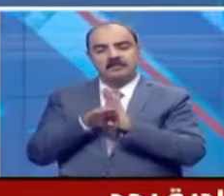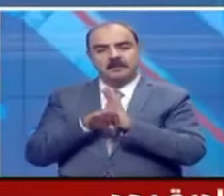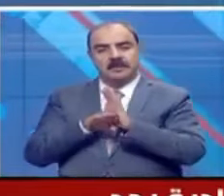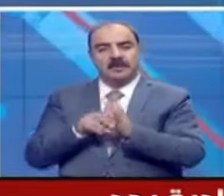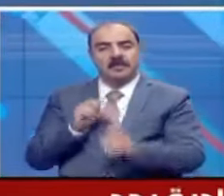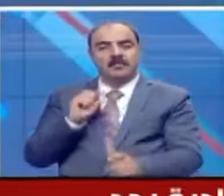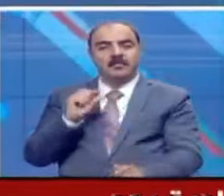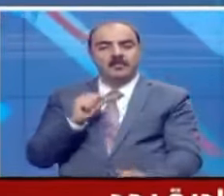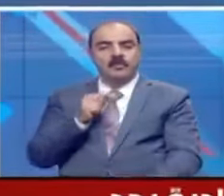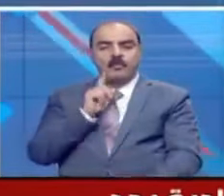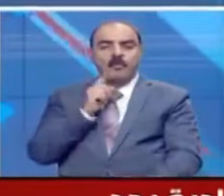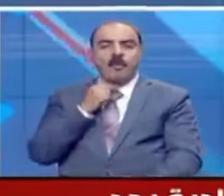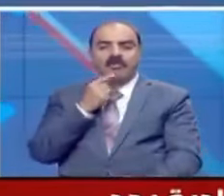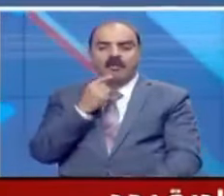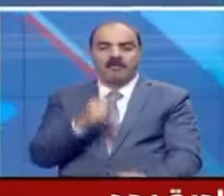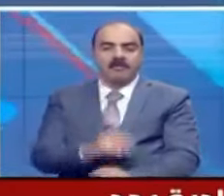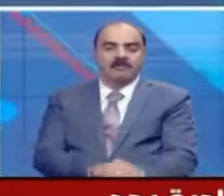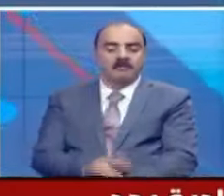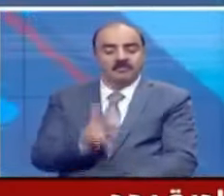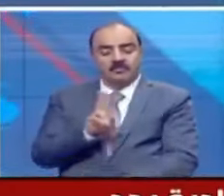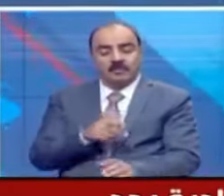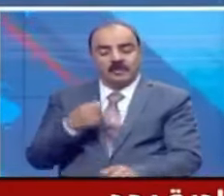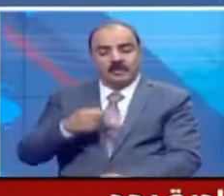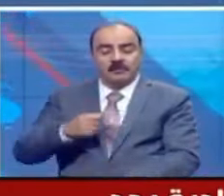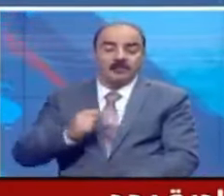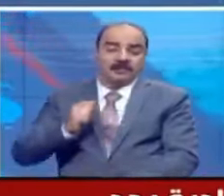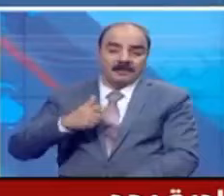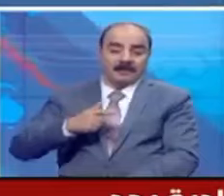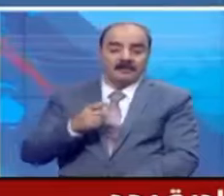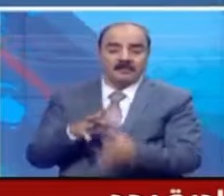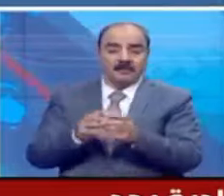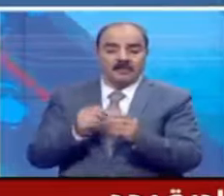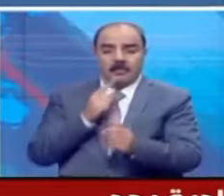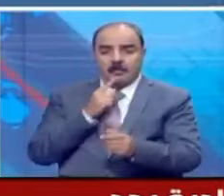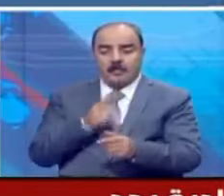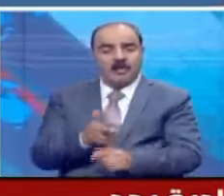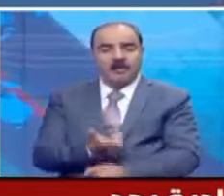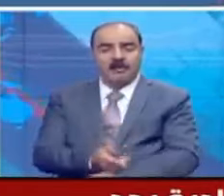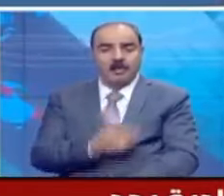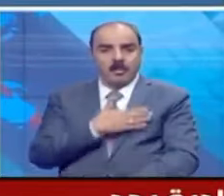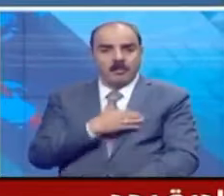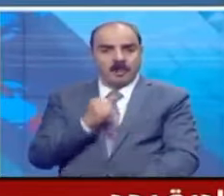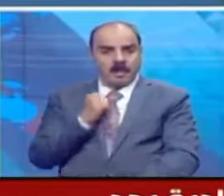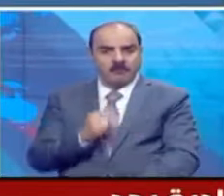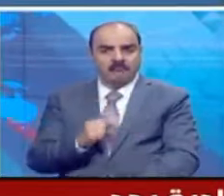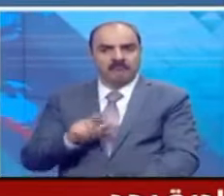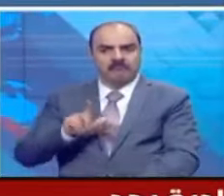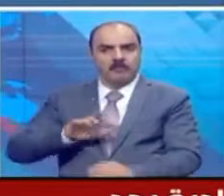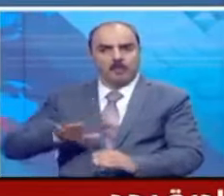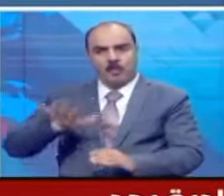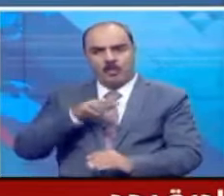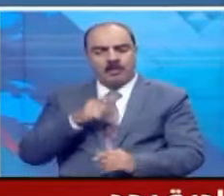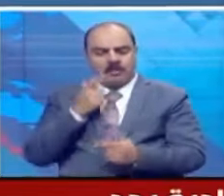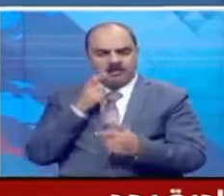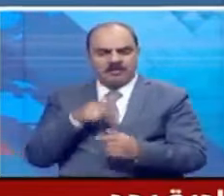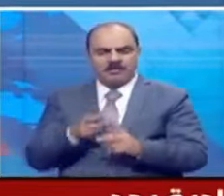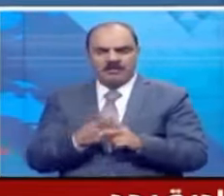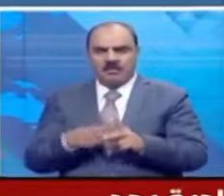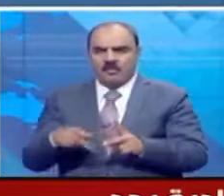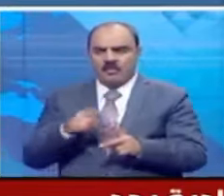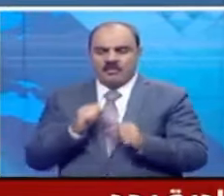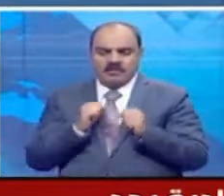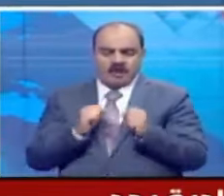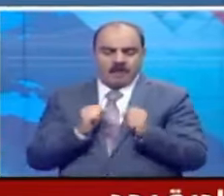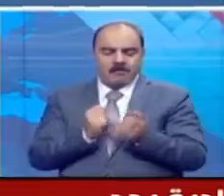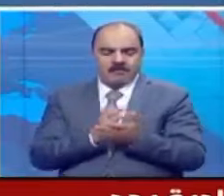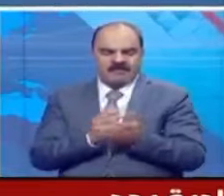للدراسات السياسية. دكتور مختار، بعد التحية، نستطيع القول أن الدولة والقيادة السياسية استشعرت